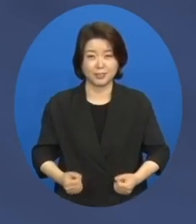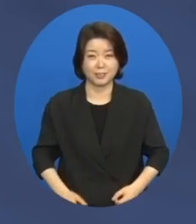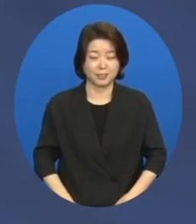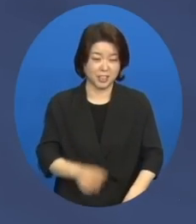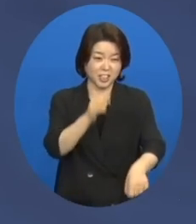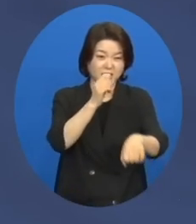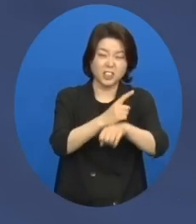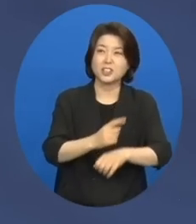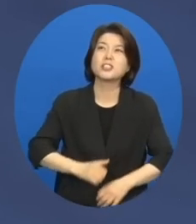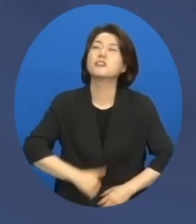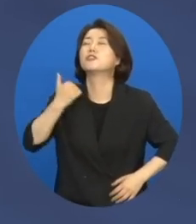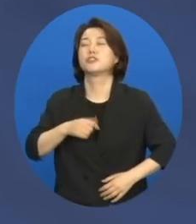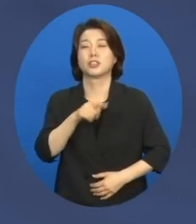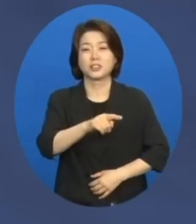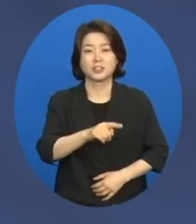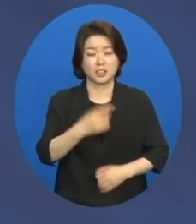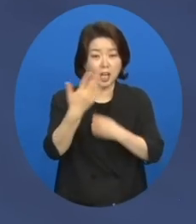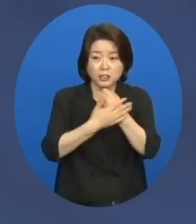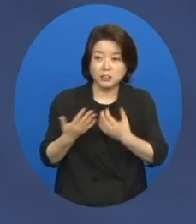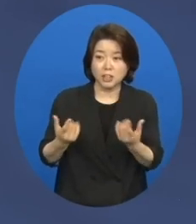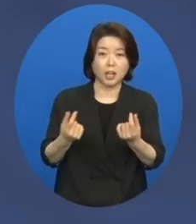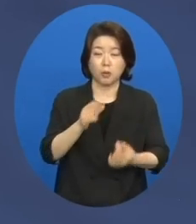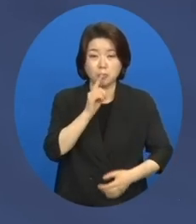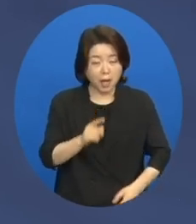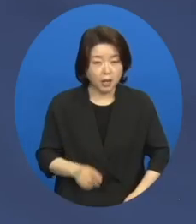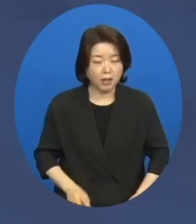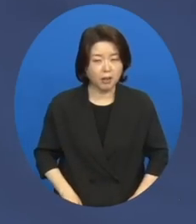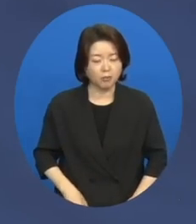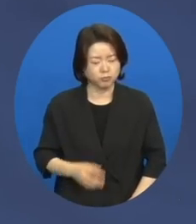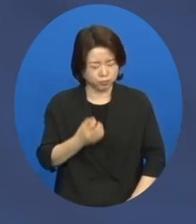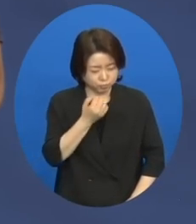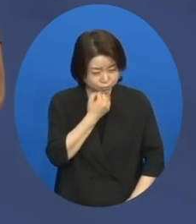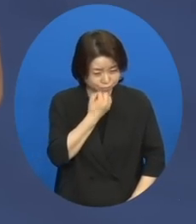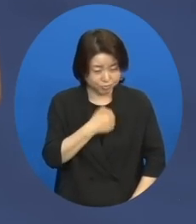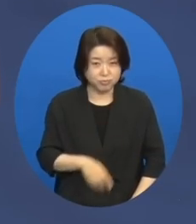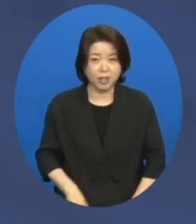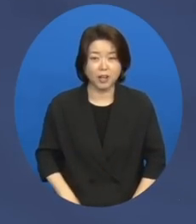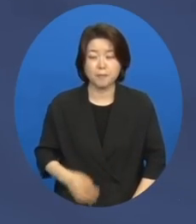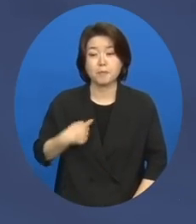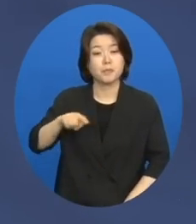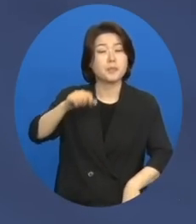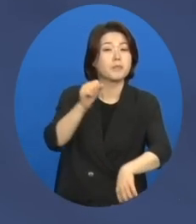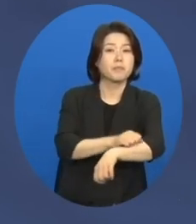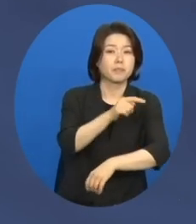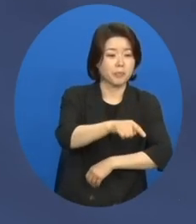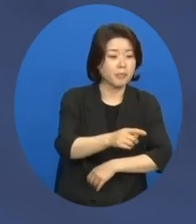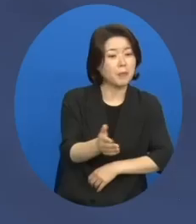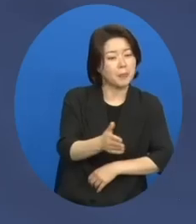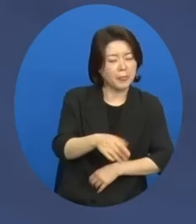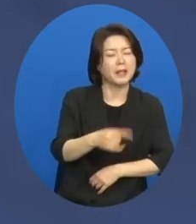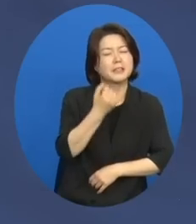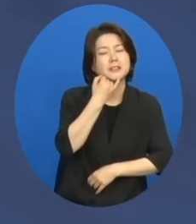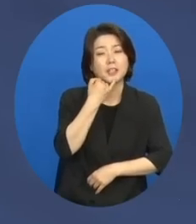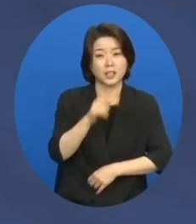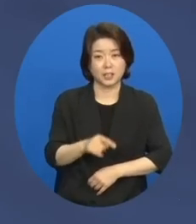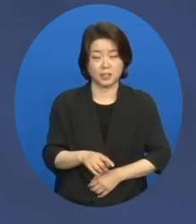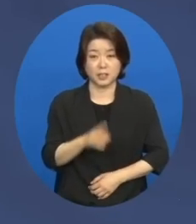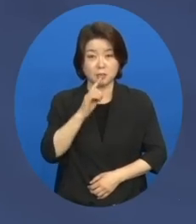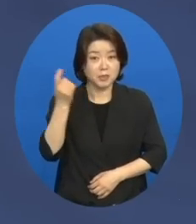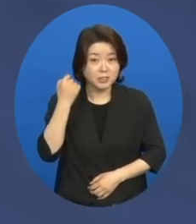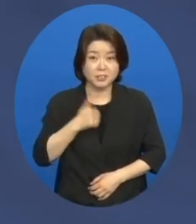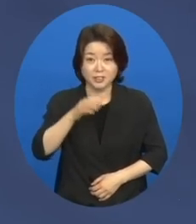성질 부리고 혈기 부리는 걸 그걸 은사래. 그러니까 그냥 나 이거 잘하니까 이쯤은. 여러분 이런 얘기